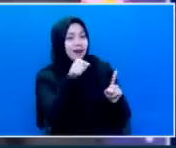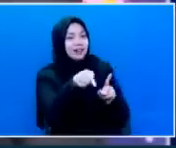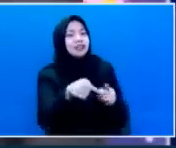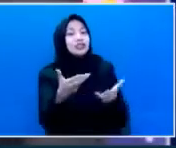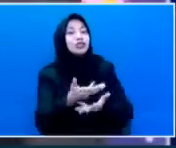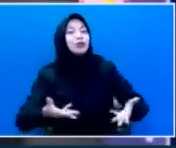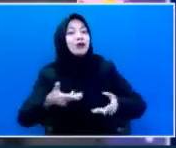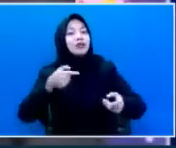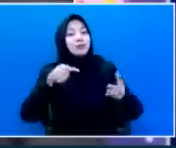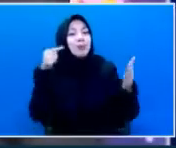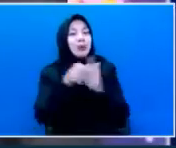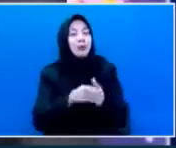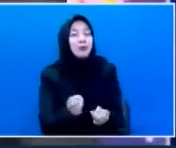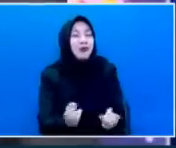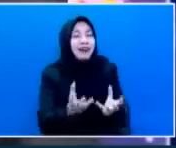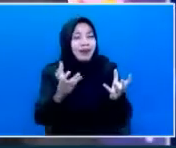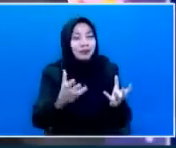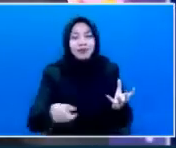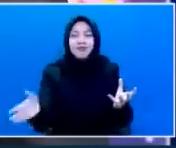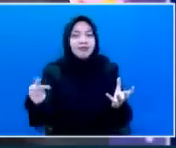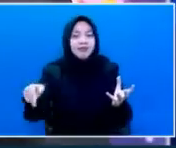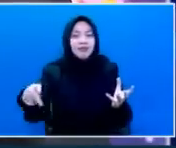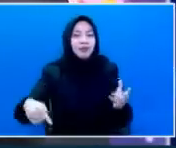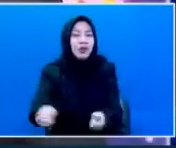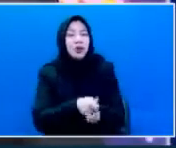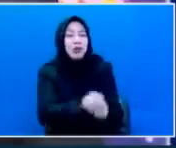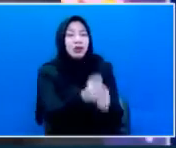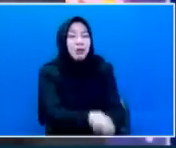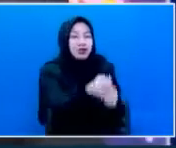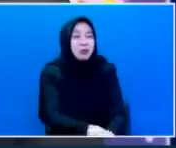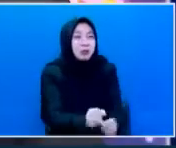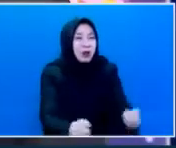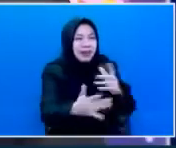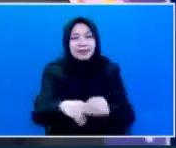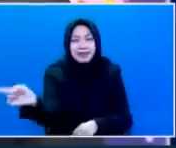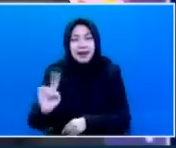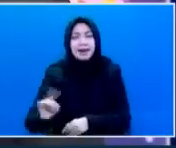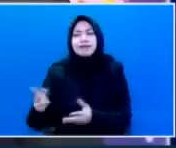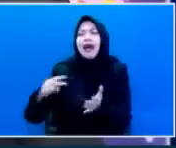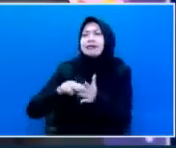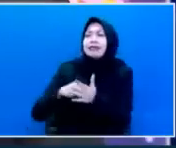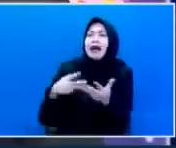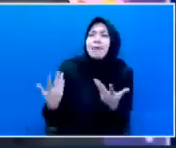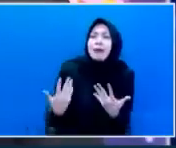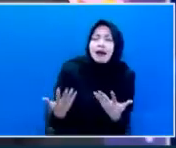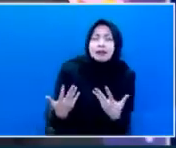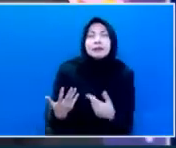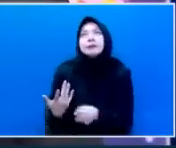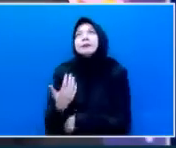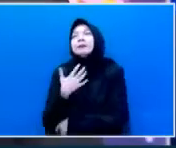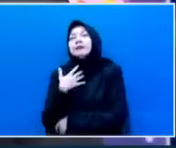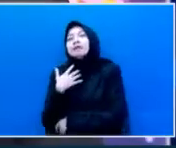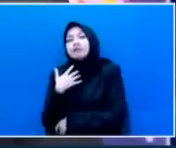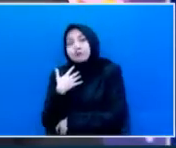dipanas-panasi anda membacanya Seperti apa nih ungkapan Presiden Joko Widodo Ya sepertinya memang satu